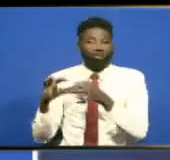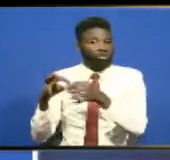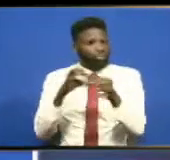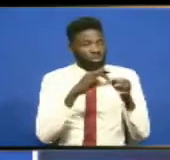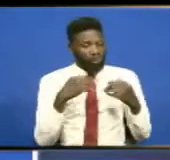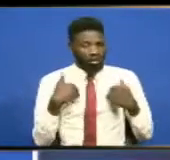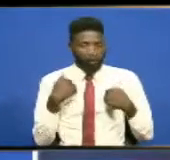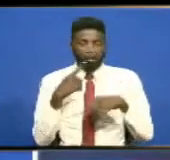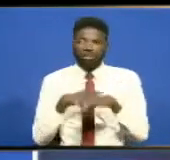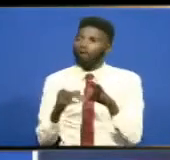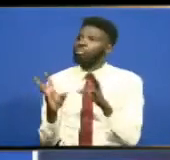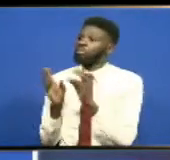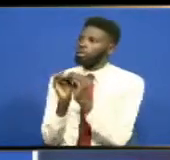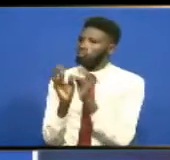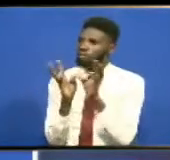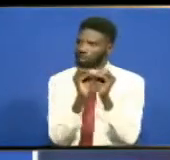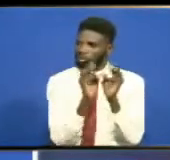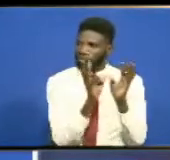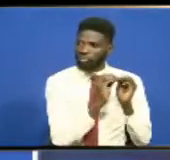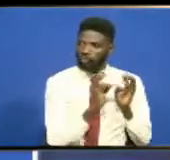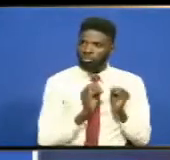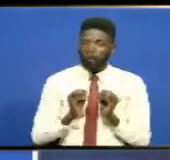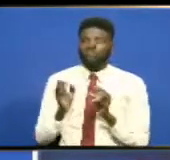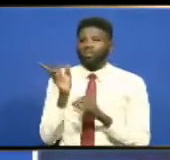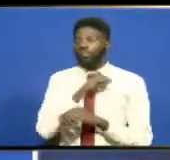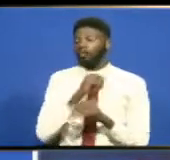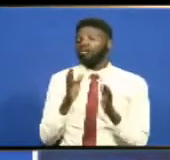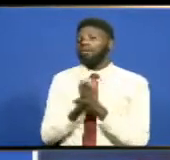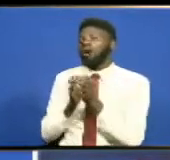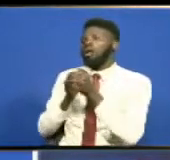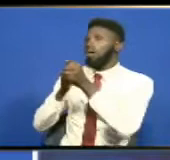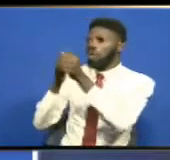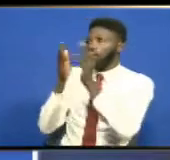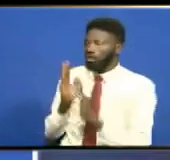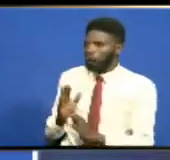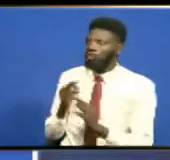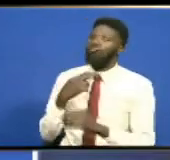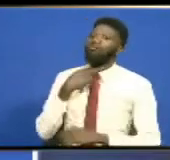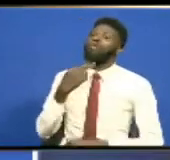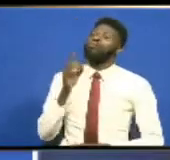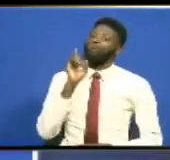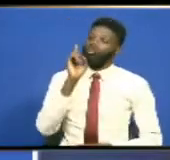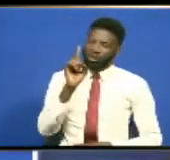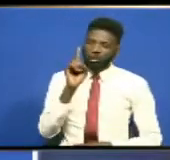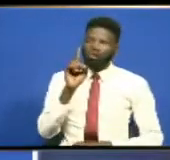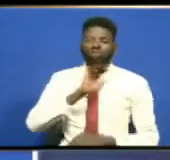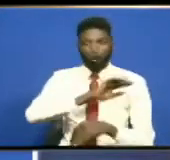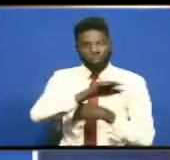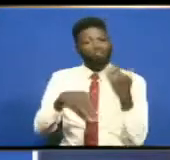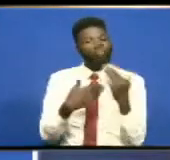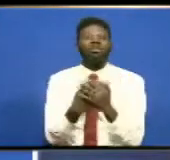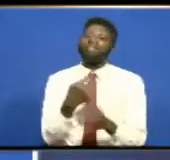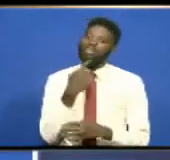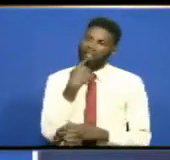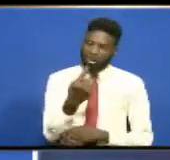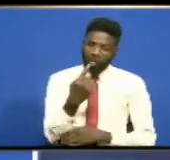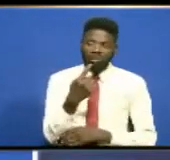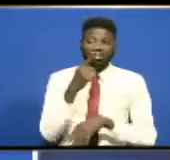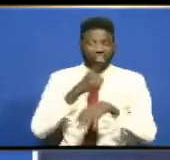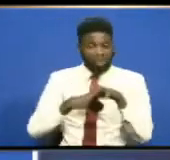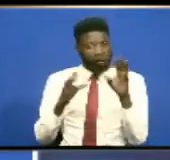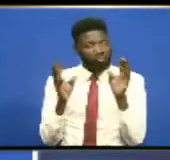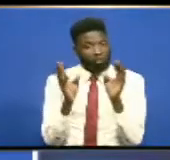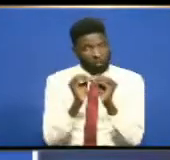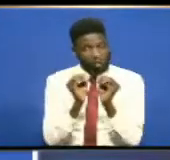mikutano ambayo amekuwa akifanya na viongozi wito umekuwa mmoja na kauli mbiu imekuwa moja watu wanapotoka katika mikutano hiyo ni